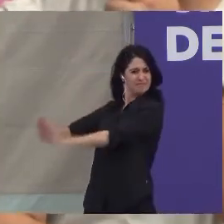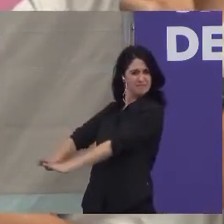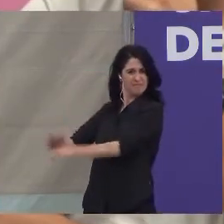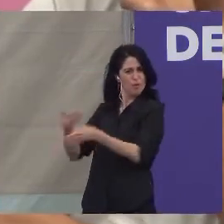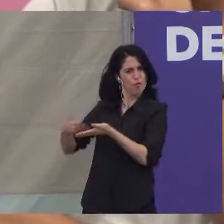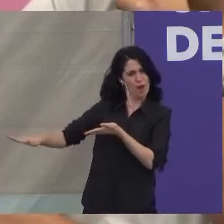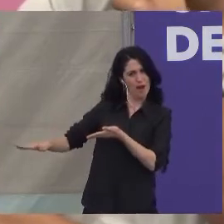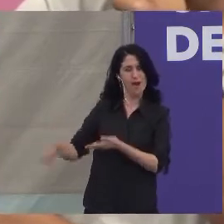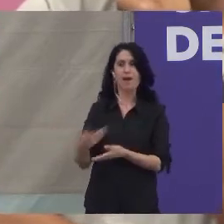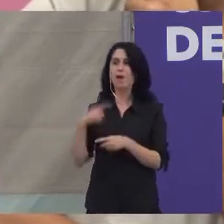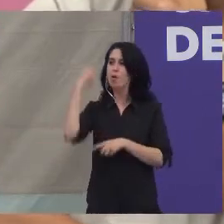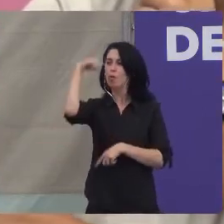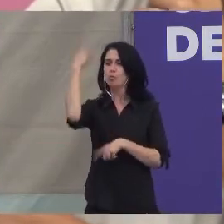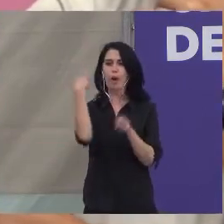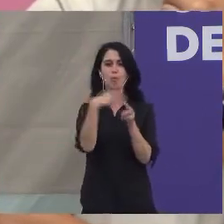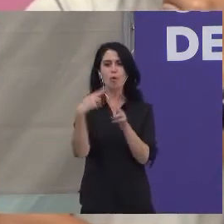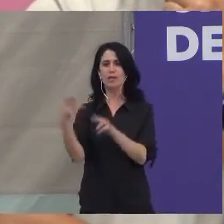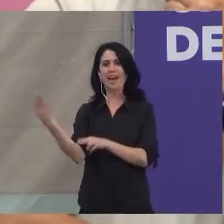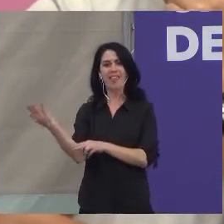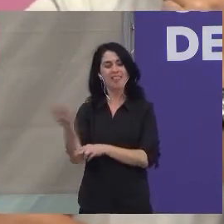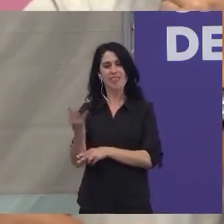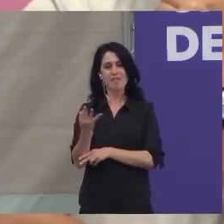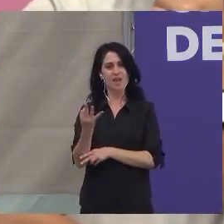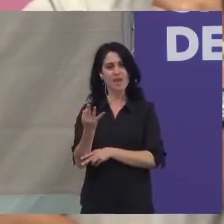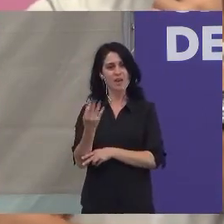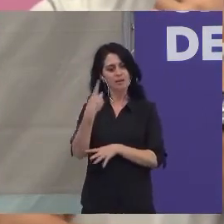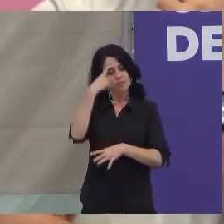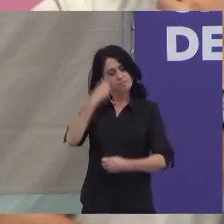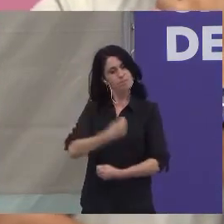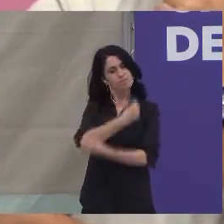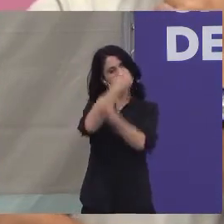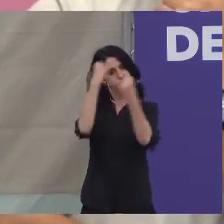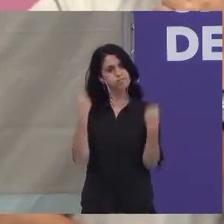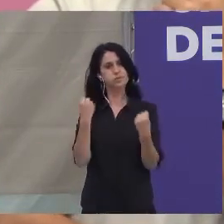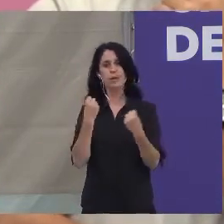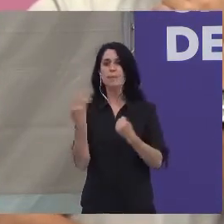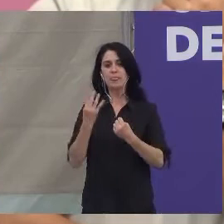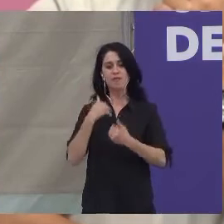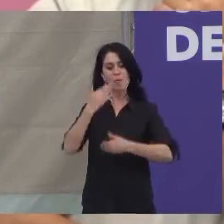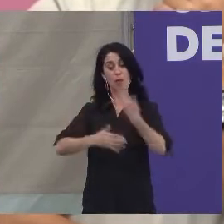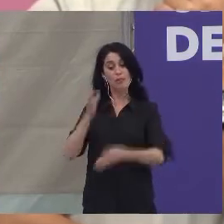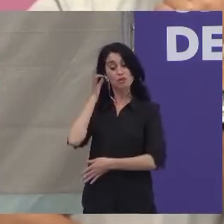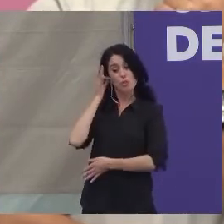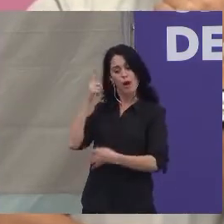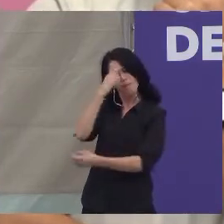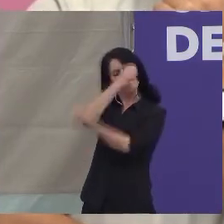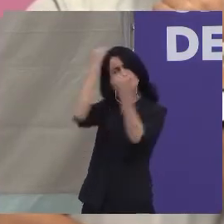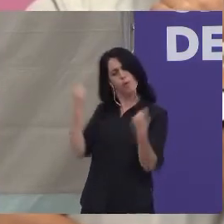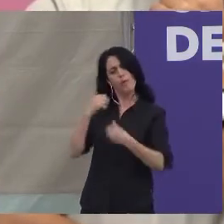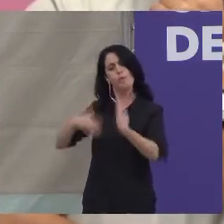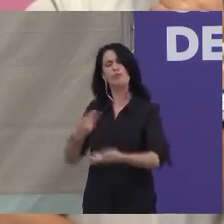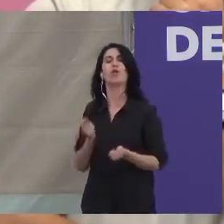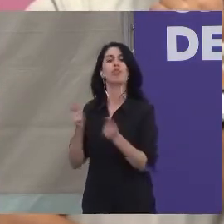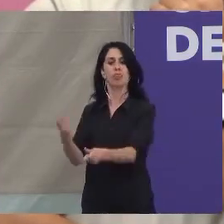cultura política que ha d'empoderar necessàriament, ha de facilitar processos d'empoderament de la dona i ha d'interpel·lar